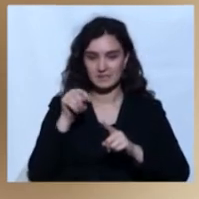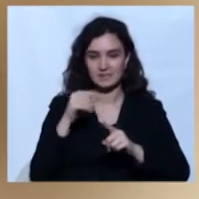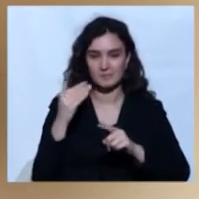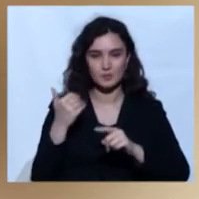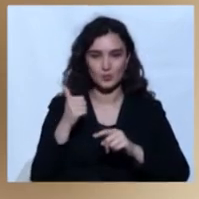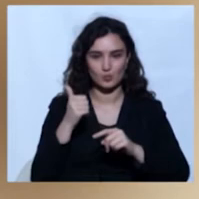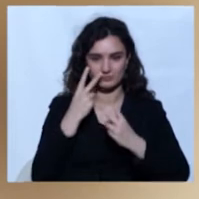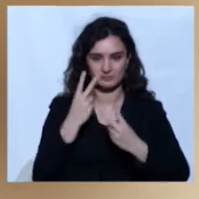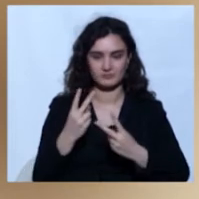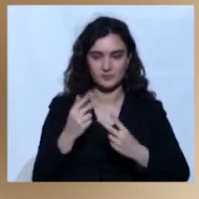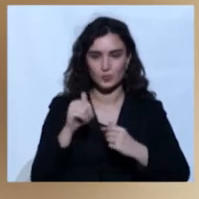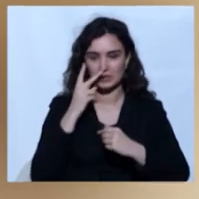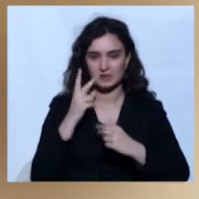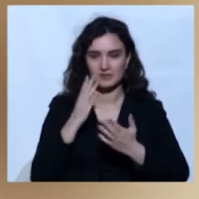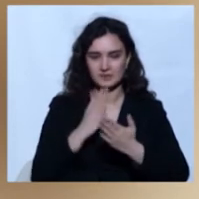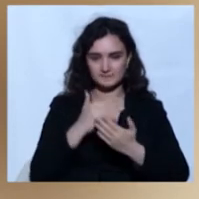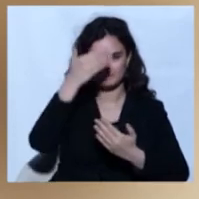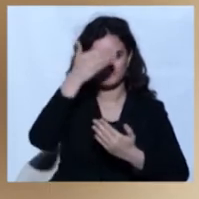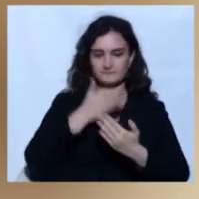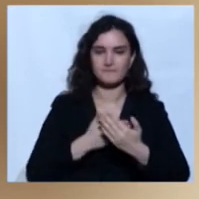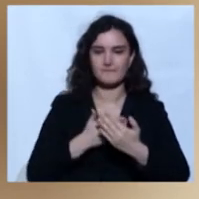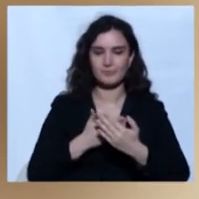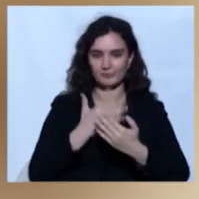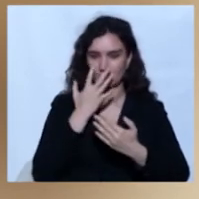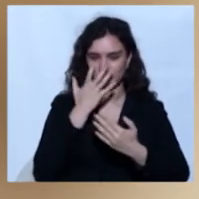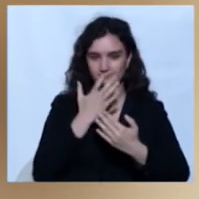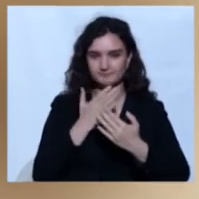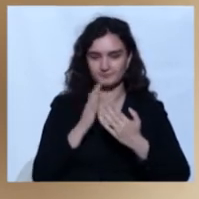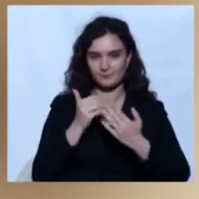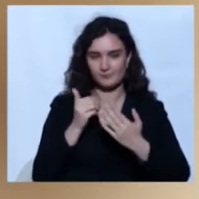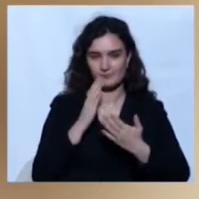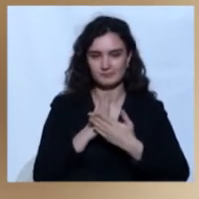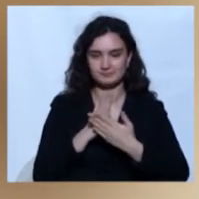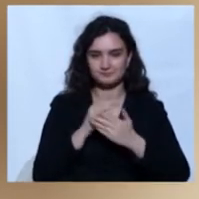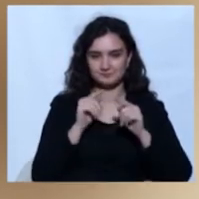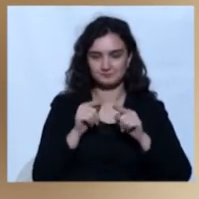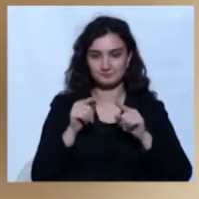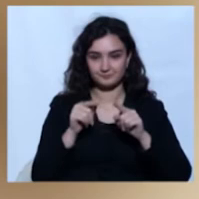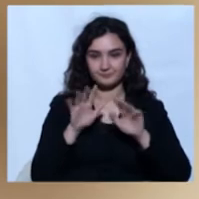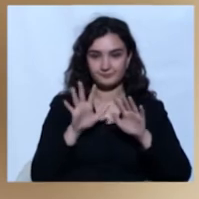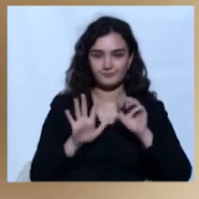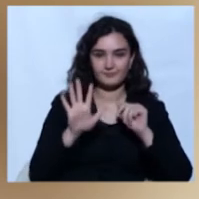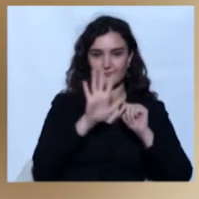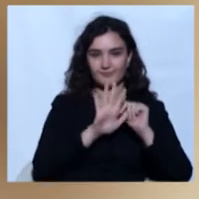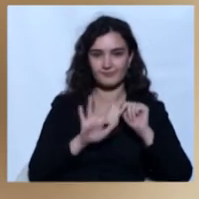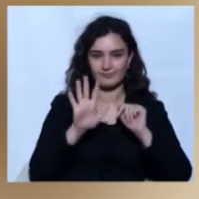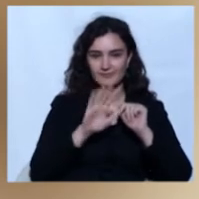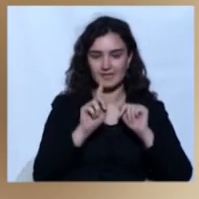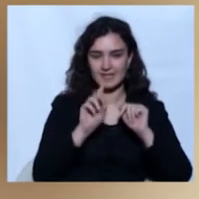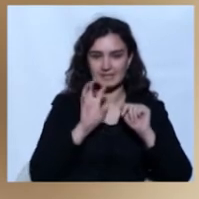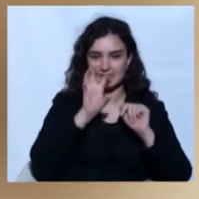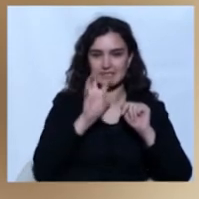პრინციპი. თქვენ ხედავთ, როგორ არის წინ დაყენებული სასურათე სიბრტყე და როგორ ხდება ამ სიბრტყეზე პროექცირება